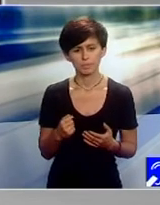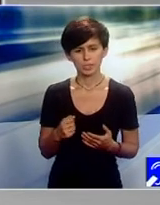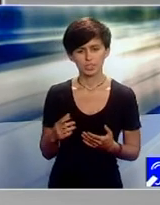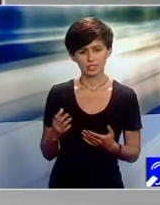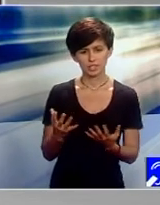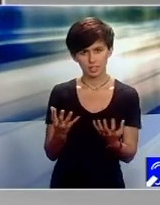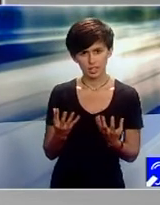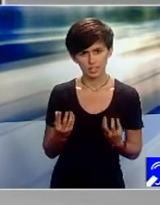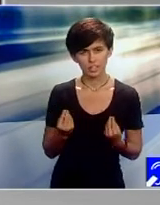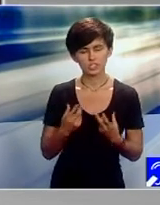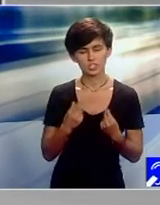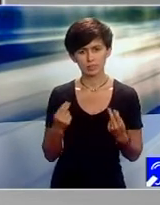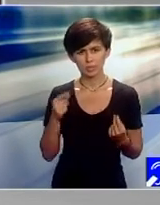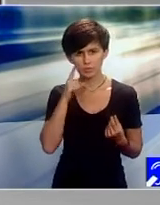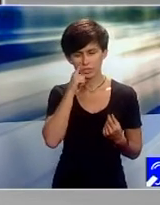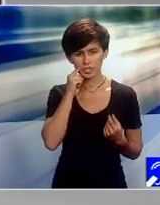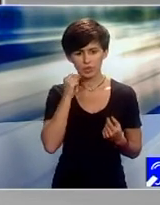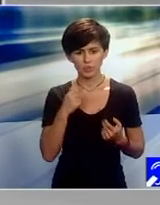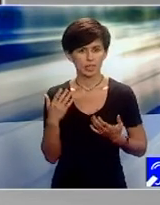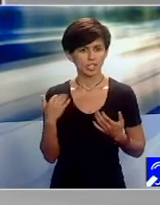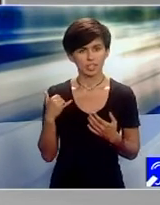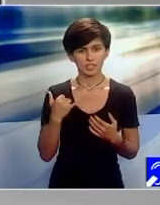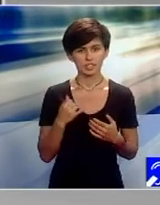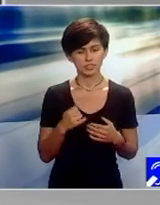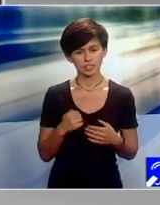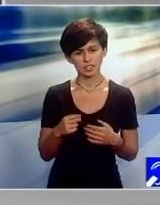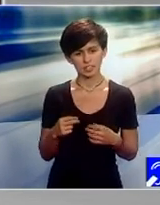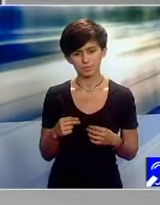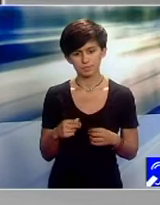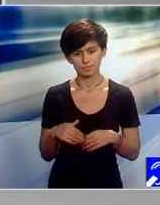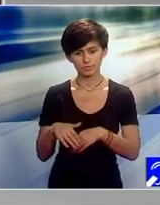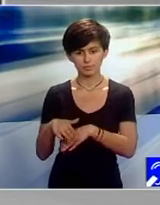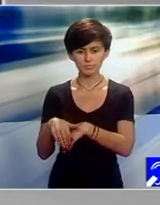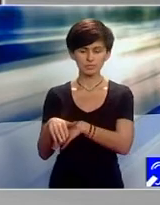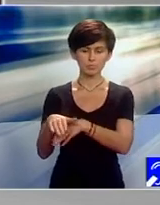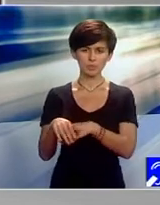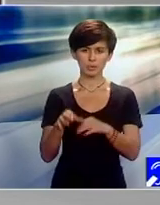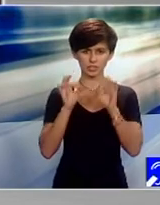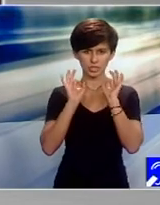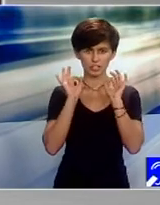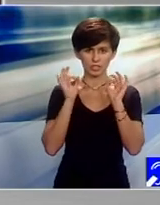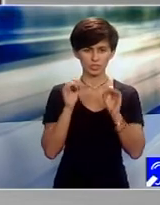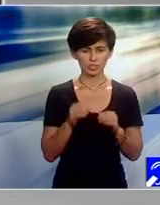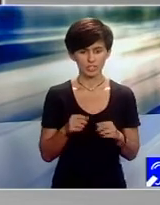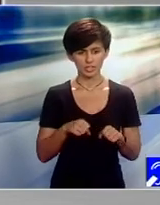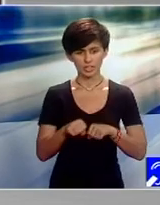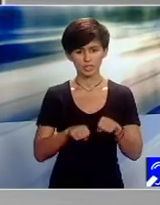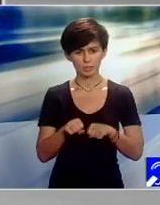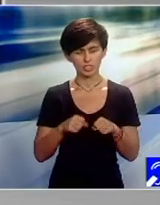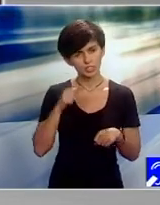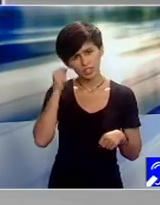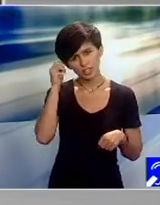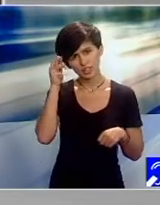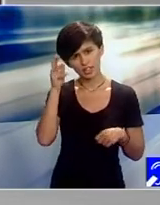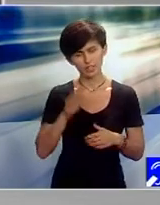care să se urce pe bicicletă, să se alăture clubului de cicloturism și nu numai, să folosească efectiv bicicleta în fiecare zi.